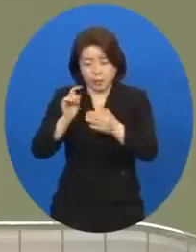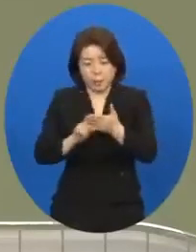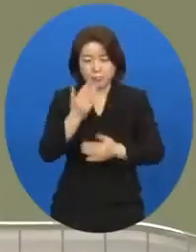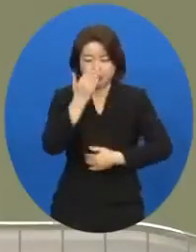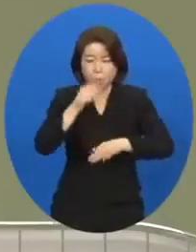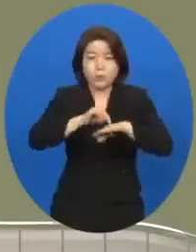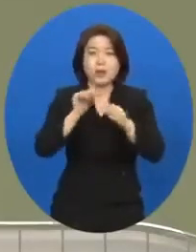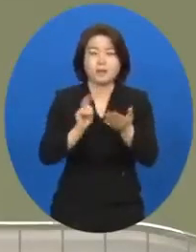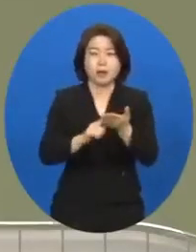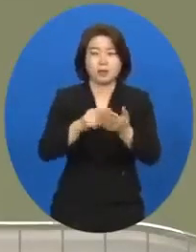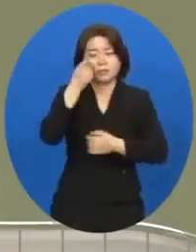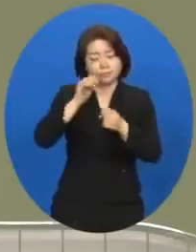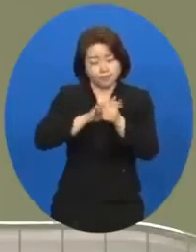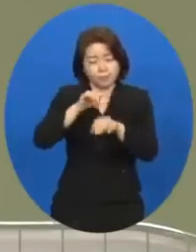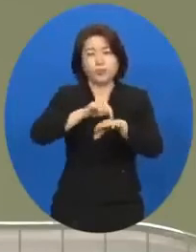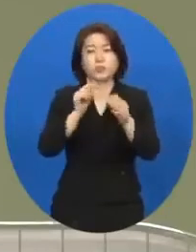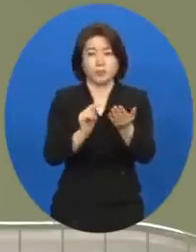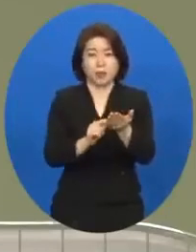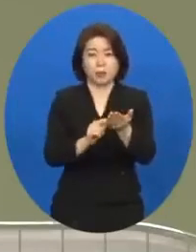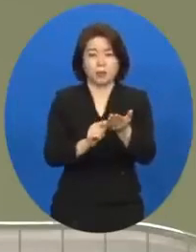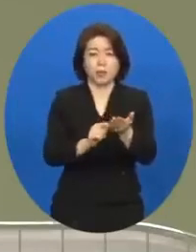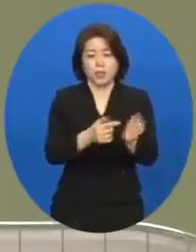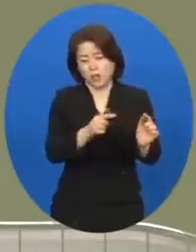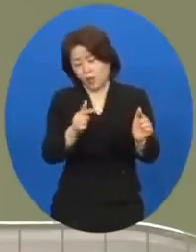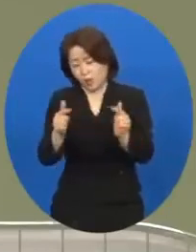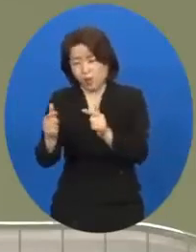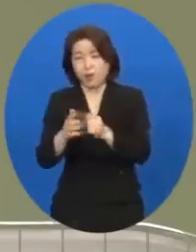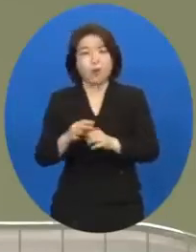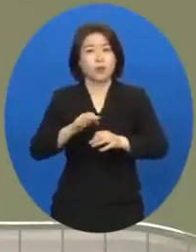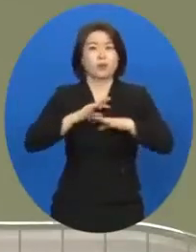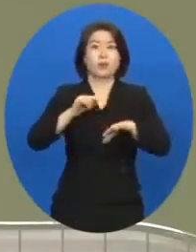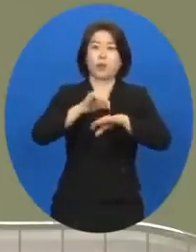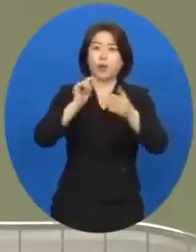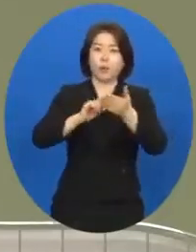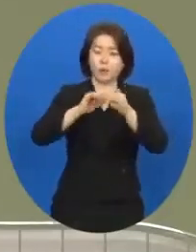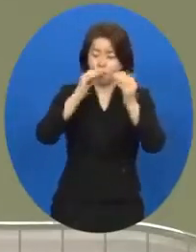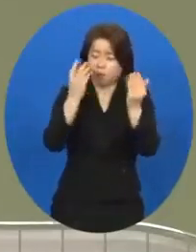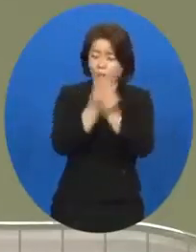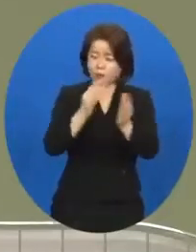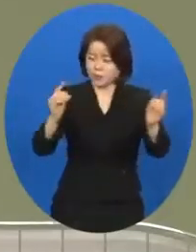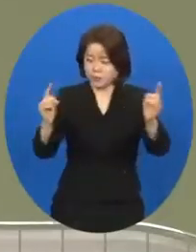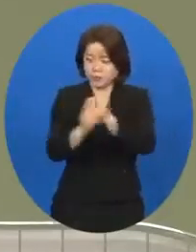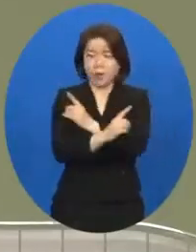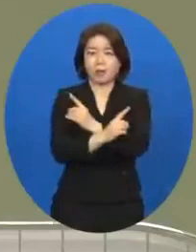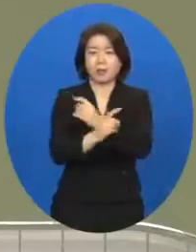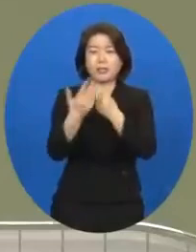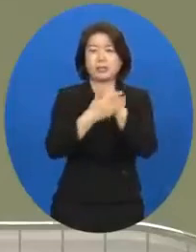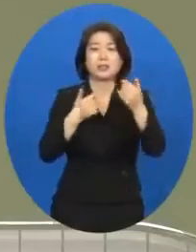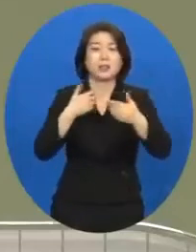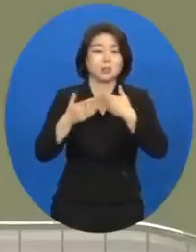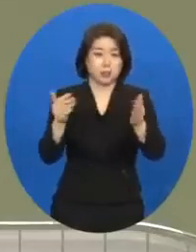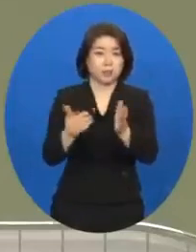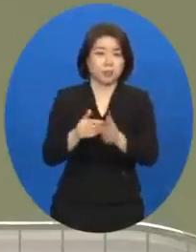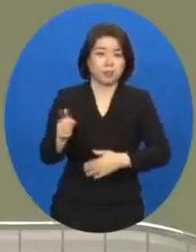마음, 긍휼히 여기는 마음, 그런 정말 놀라운 마음이 완전히 뒤집어지는 은혜 체험을